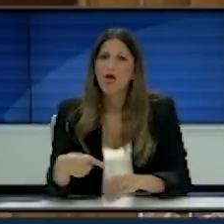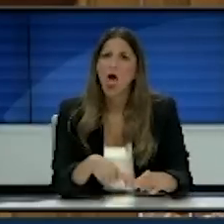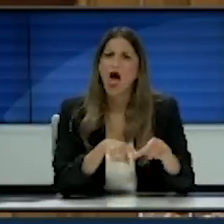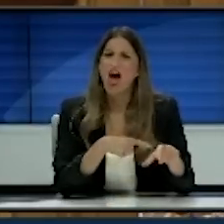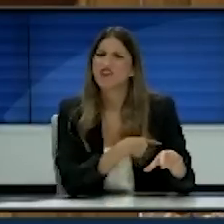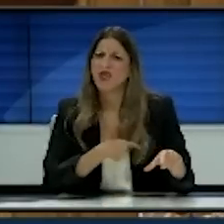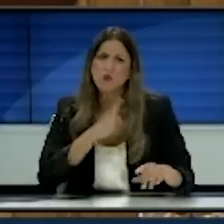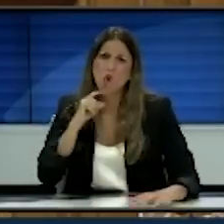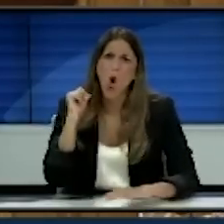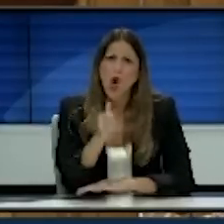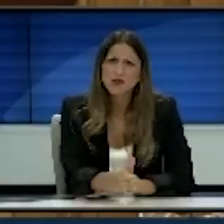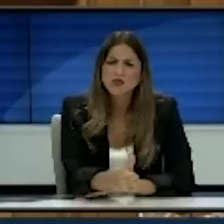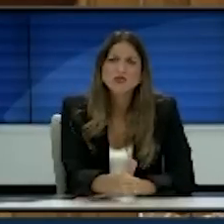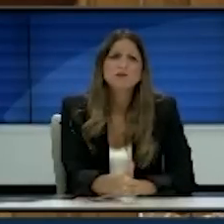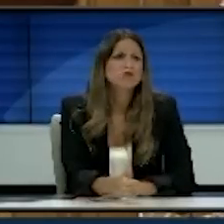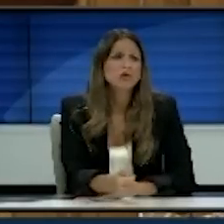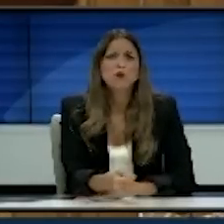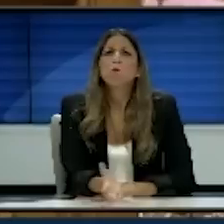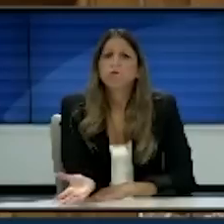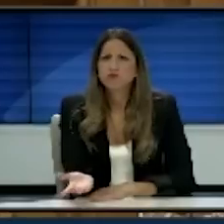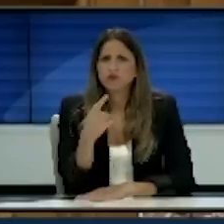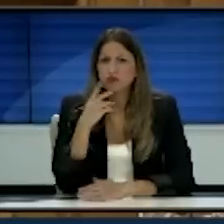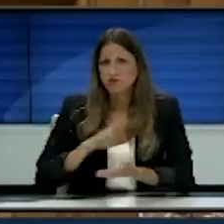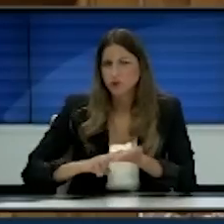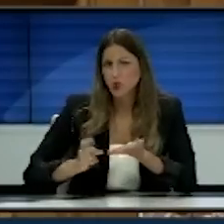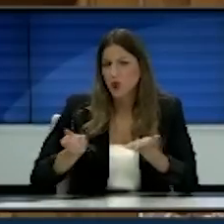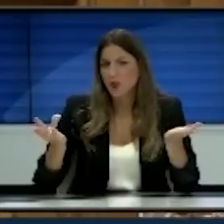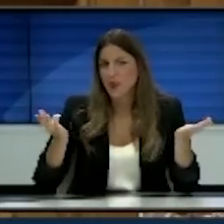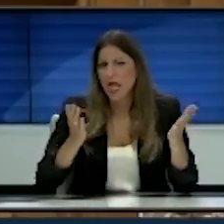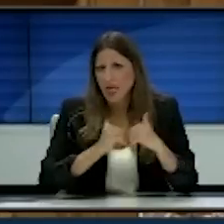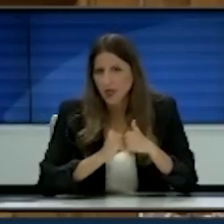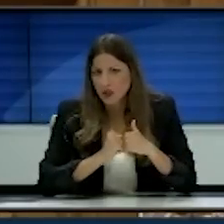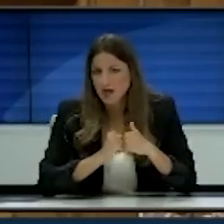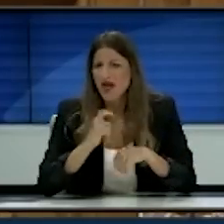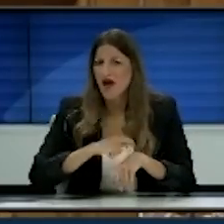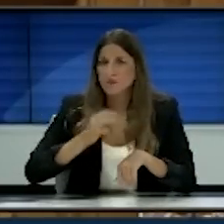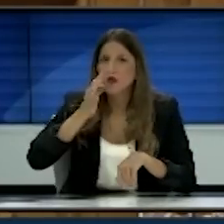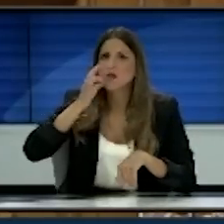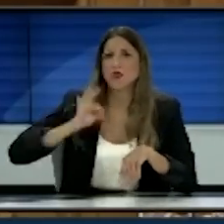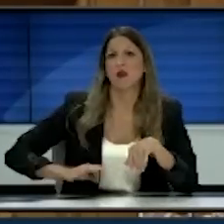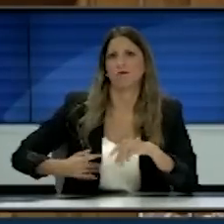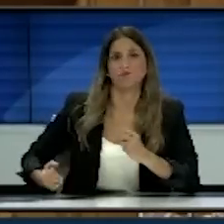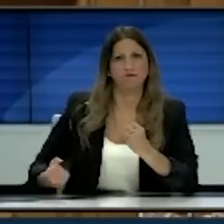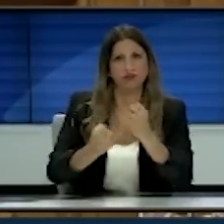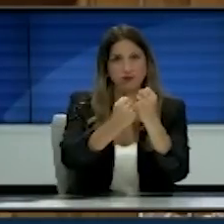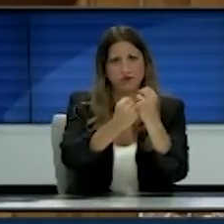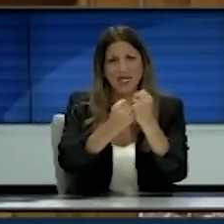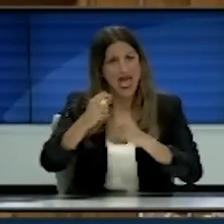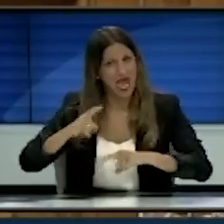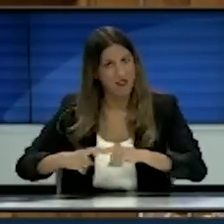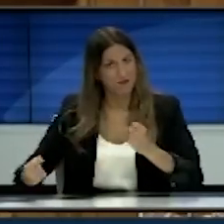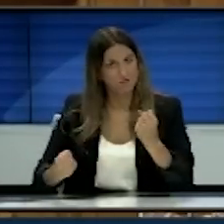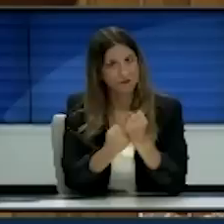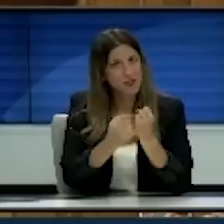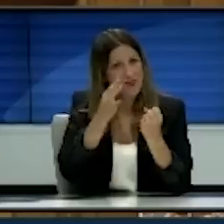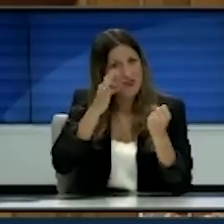εταιρείας. Ουσιαστικά βάζετε πλάτη στο κινέζικο μονοπόλιο. Πάμε τώρα σε ό,τι έχει το